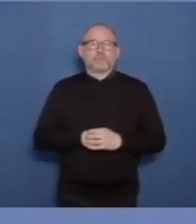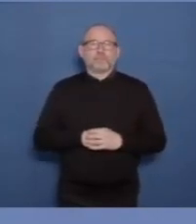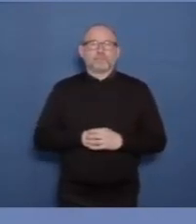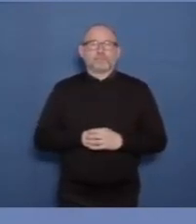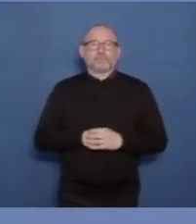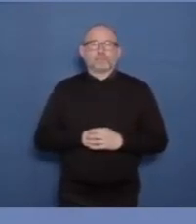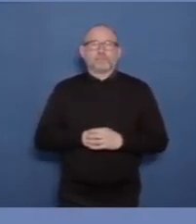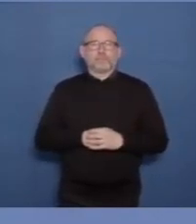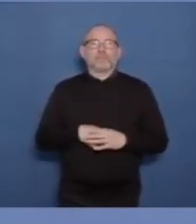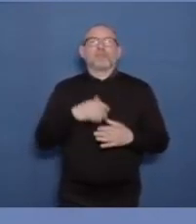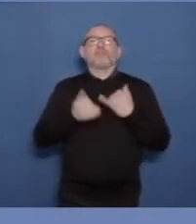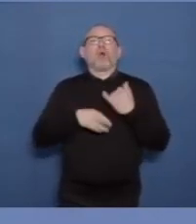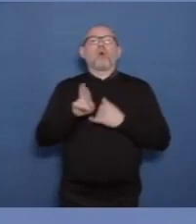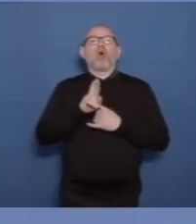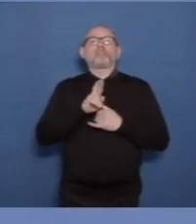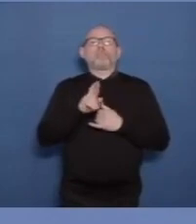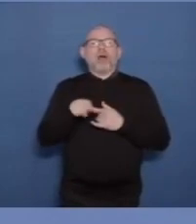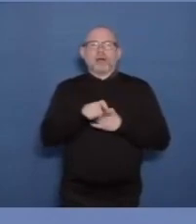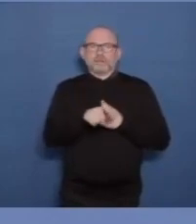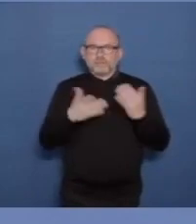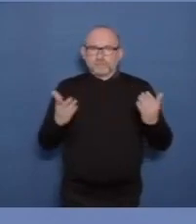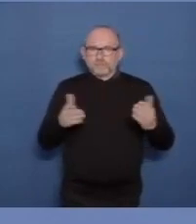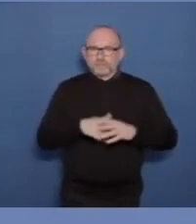Frau Rosbach.